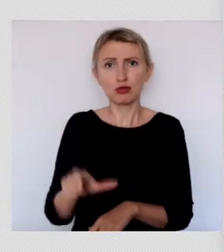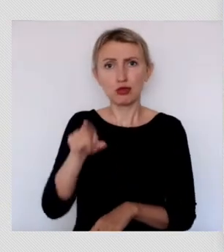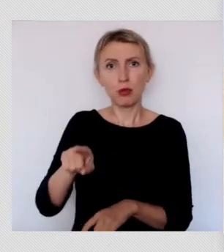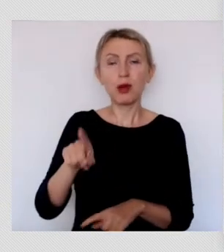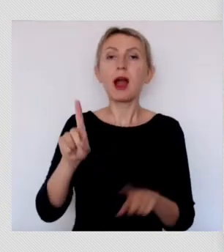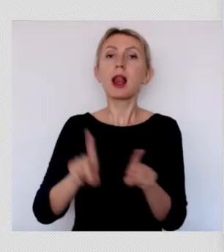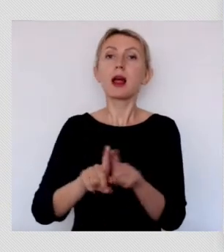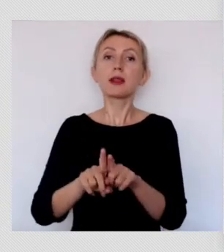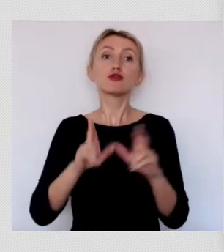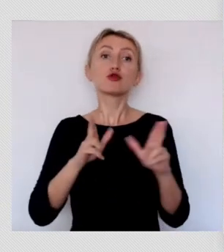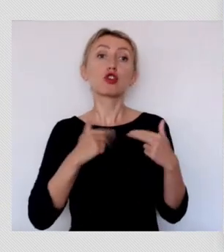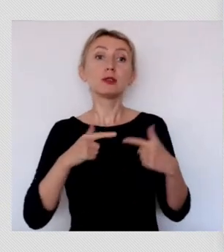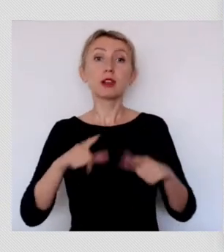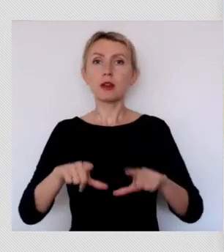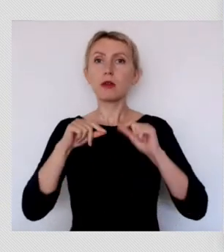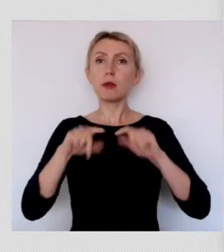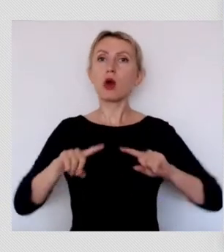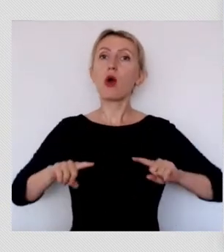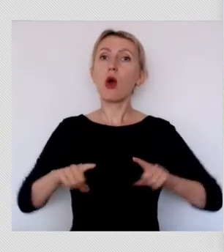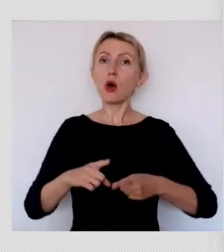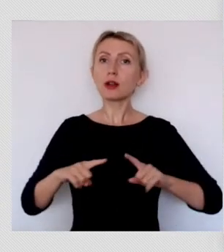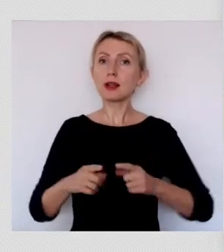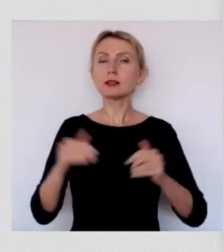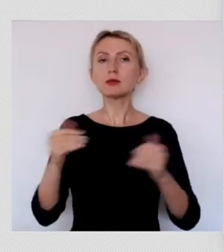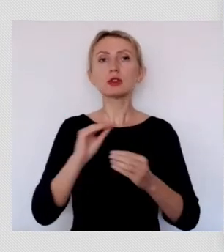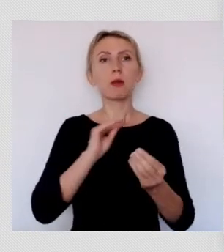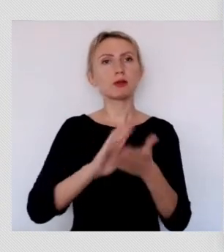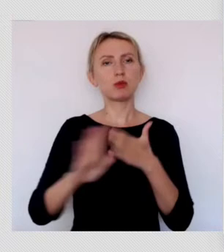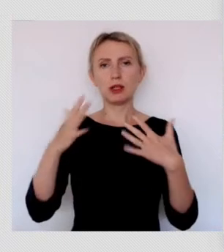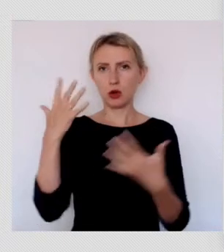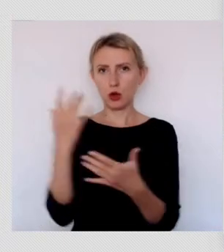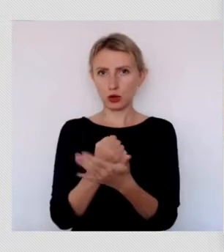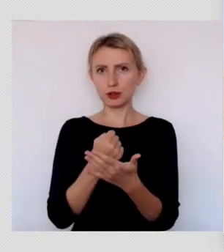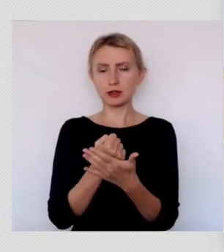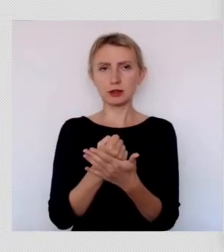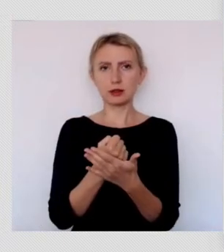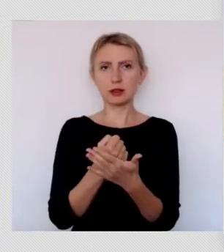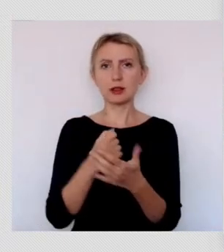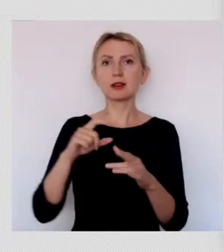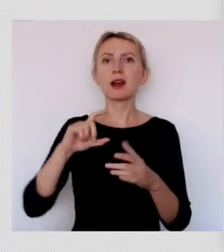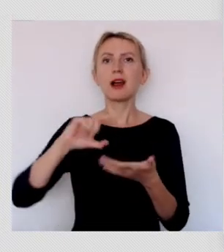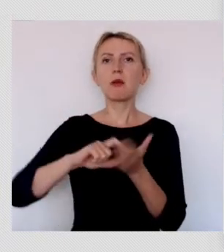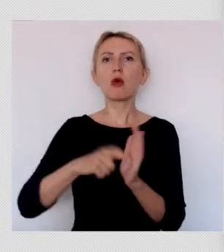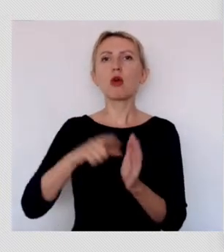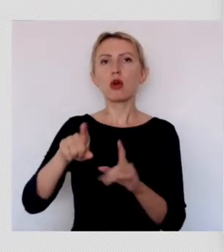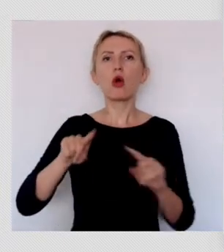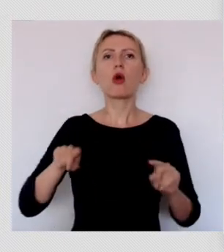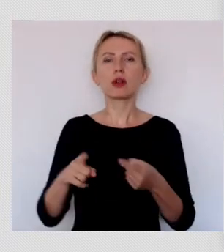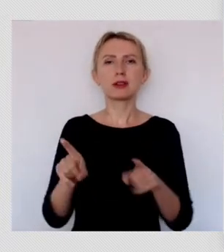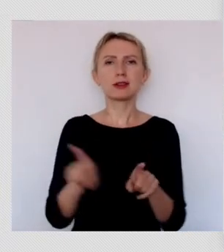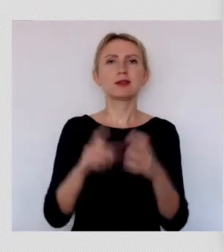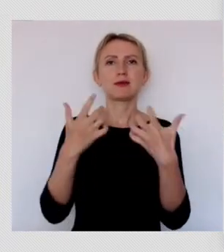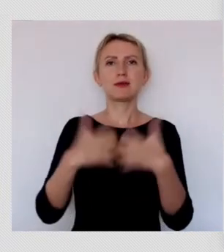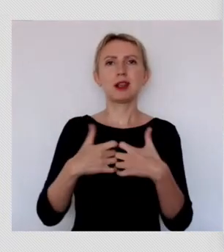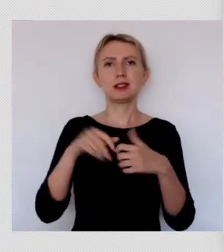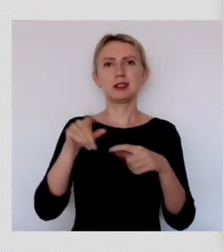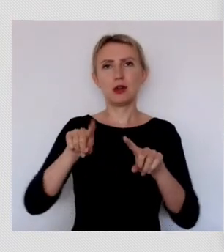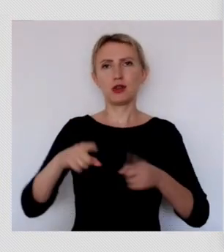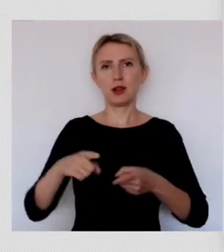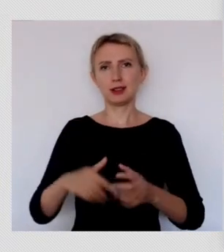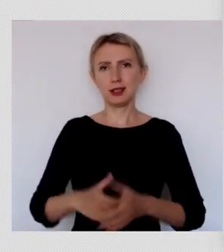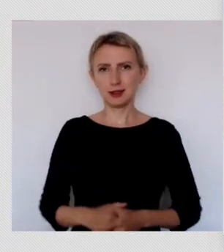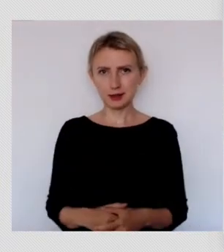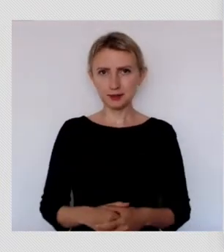kolei Komitet Wyborczy Organizacji może nieodpłatnie korzystać z lokalu organizacji, jak i ze sprzętu tejże organizacji.